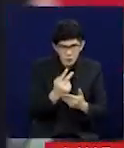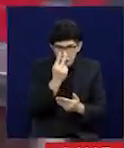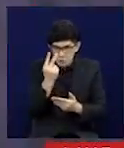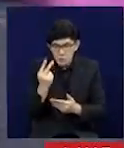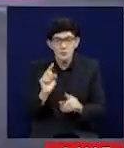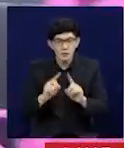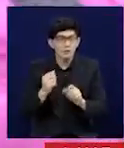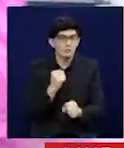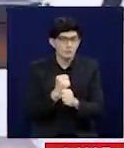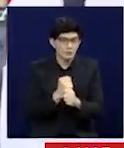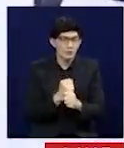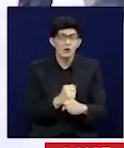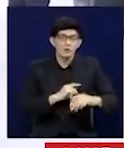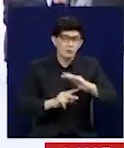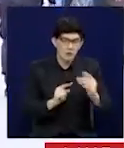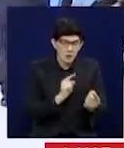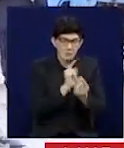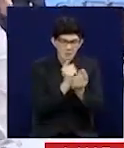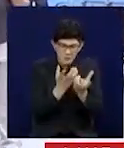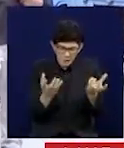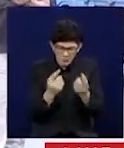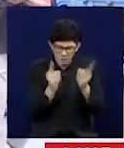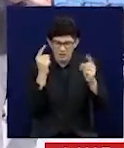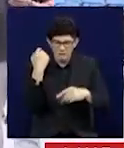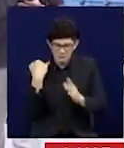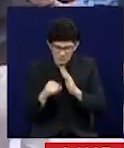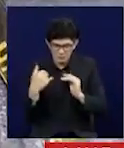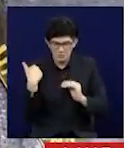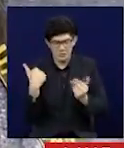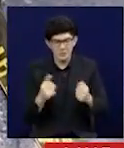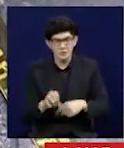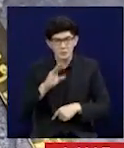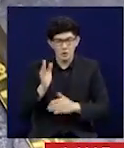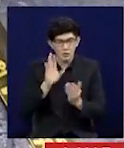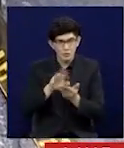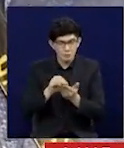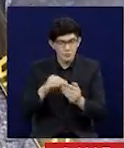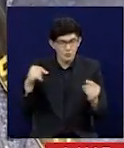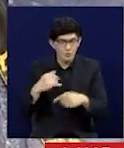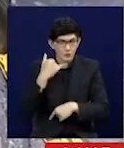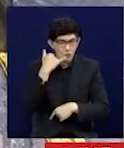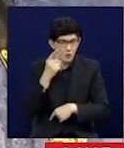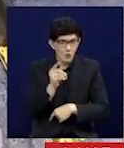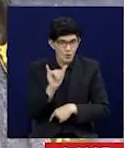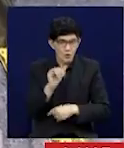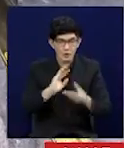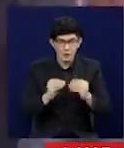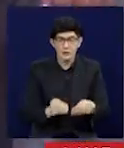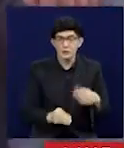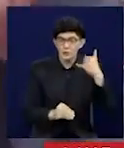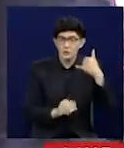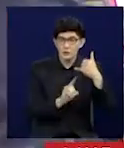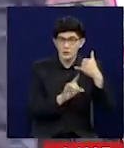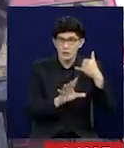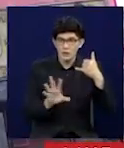ถ้าหากว่าพบโฆษณาหรือว่าผลิตภัณฑ์ที่สงสัยว่าจะไม่ปลอดภัยสามารถที่จะแจ้งข้อมูลผ่านทางสายด่วนอย.ได้ที่หมายเลข1556นะ